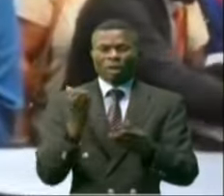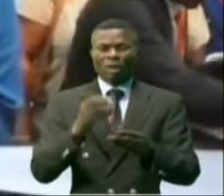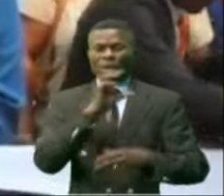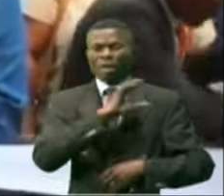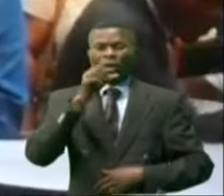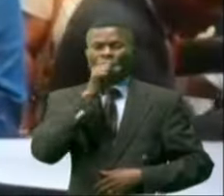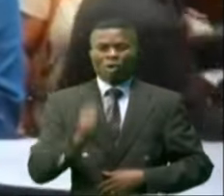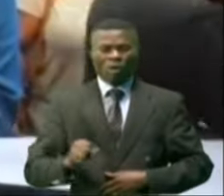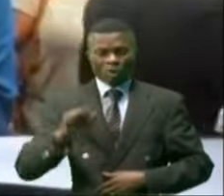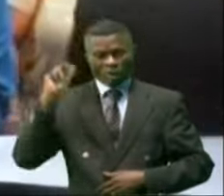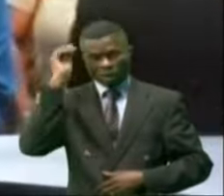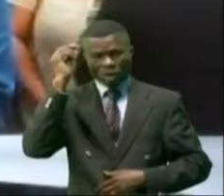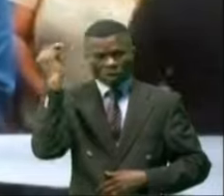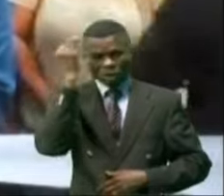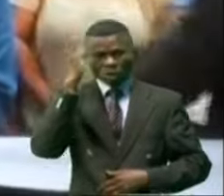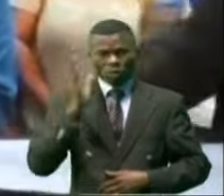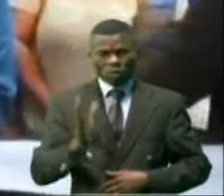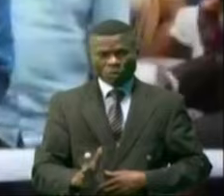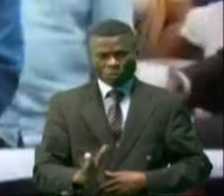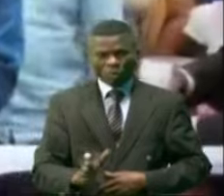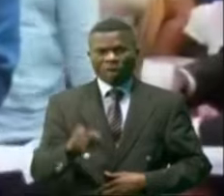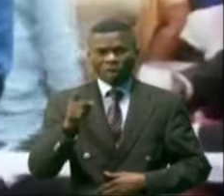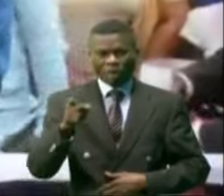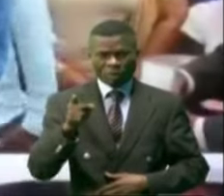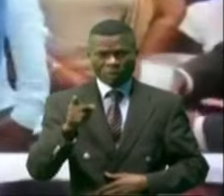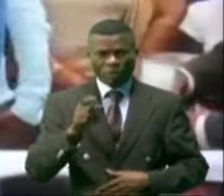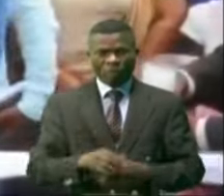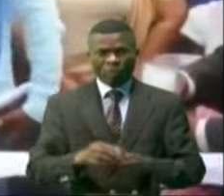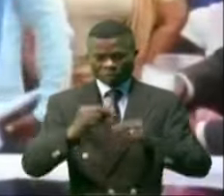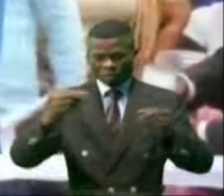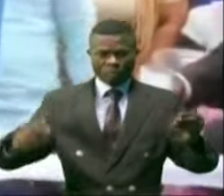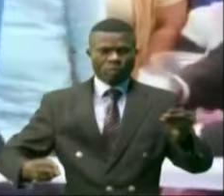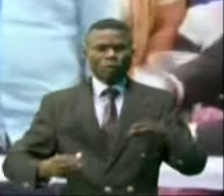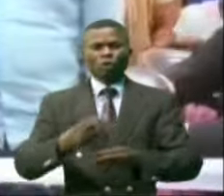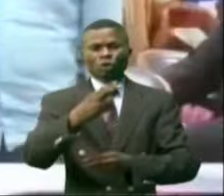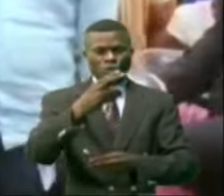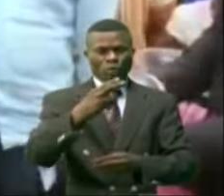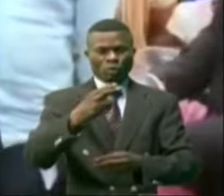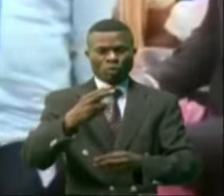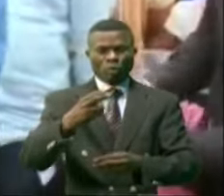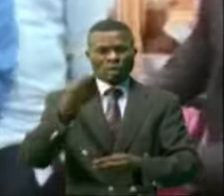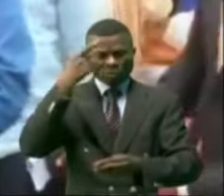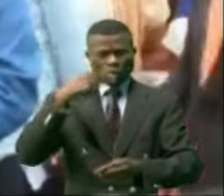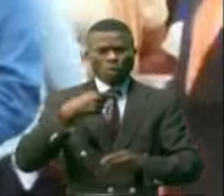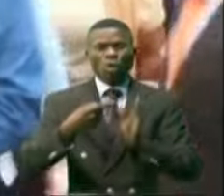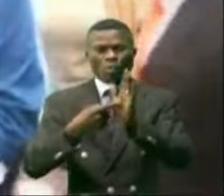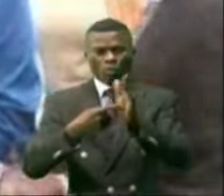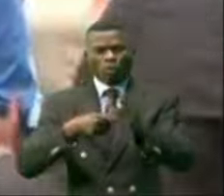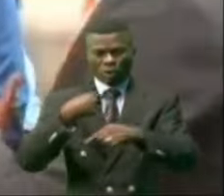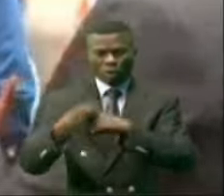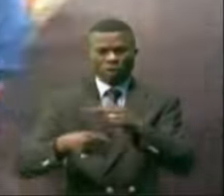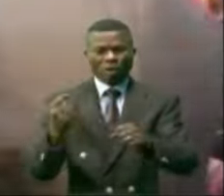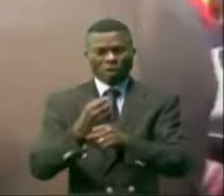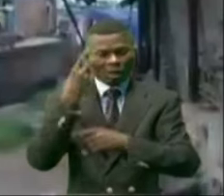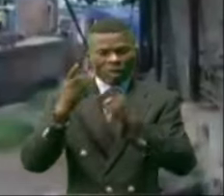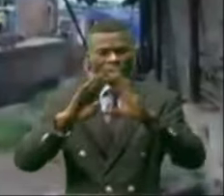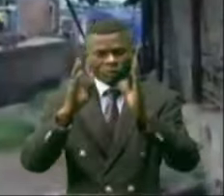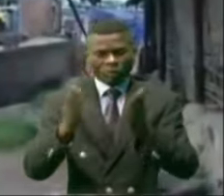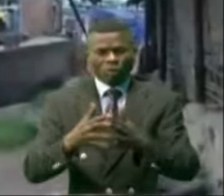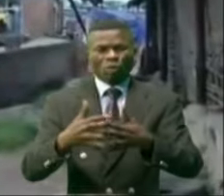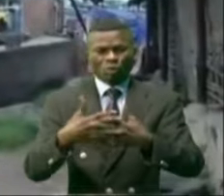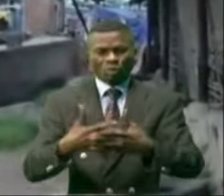de province de Nord-Ubangi, Malo Mobutu Ndimba, qui a procédé à la coupure du ruban symbolique avant de visiter tous ces 13